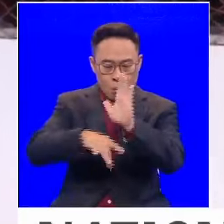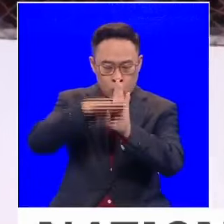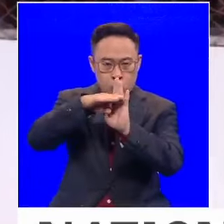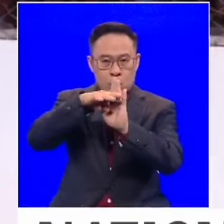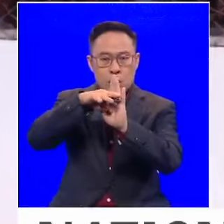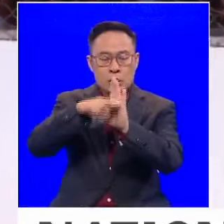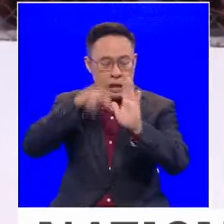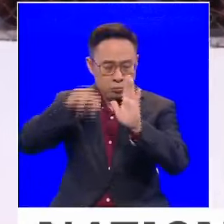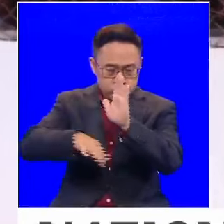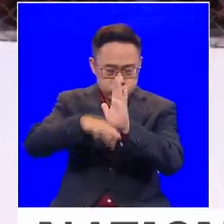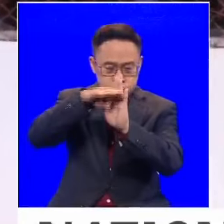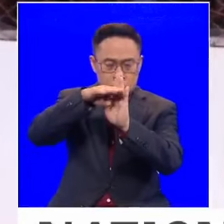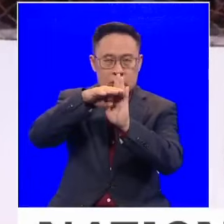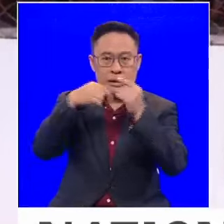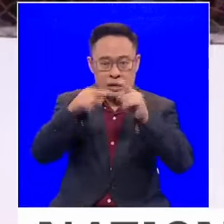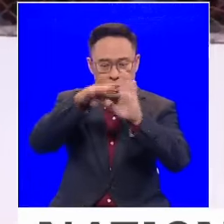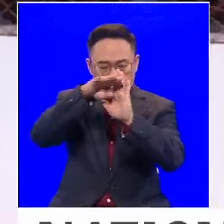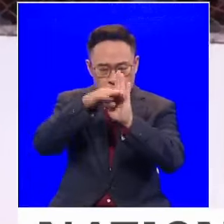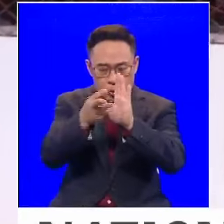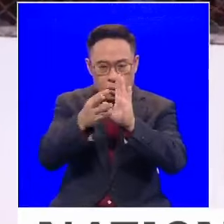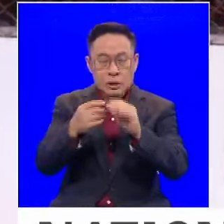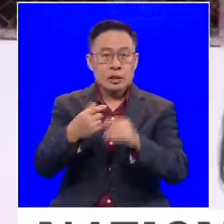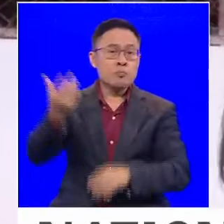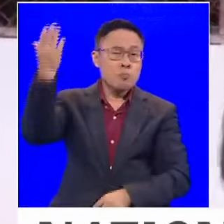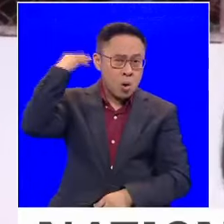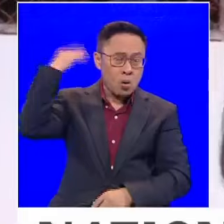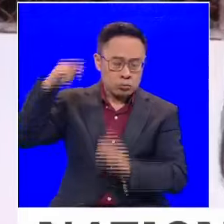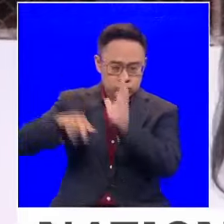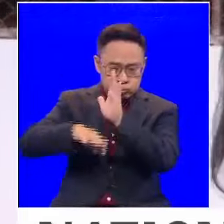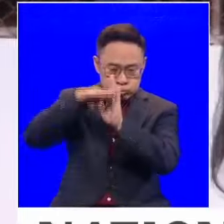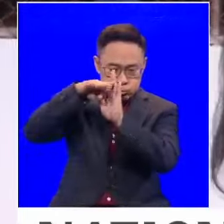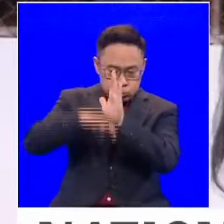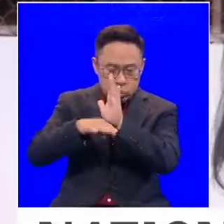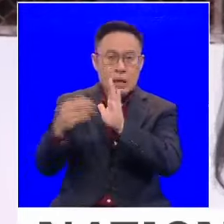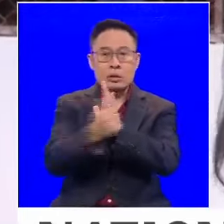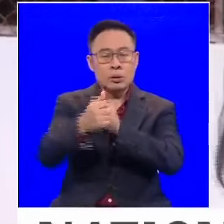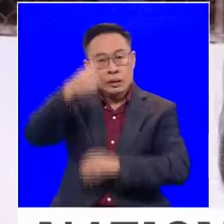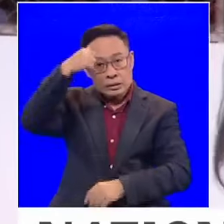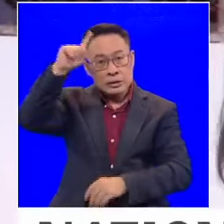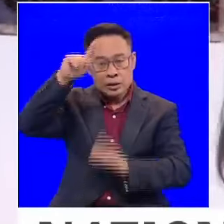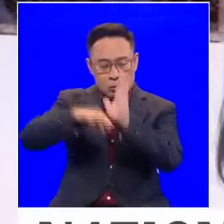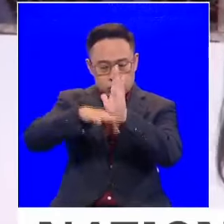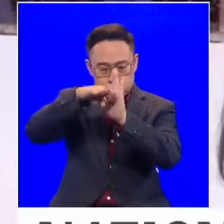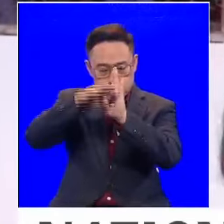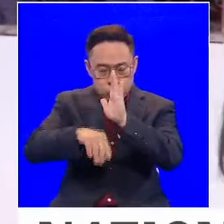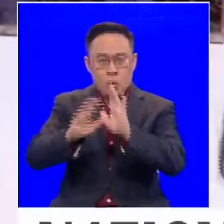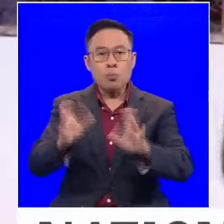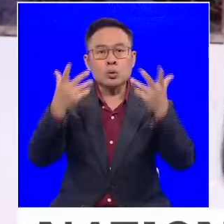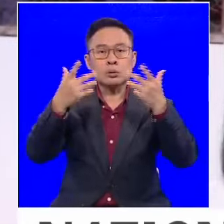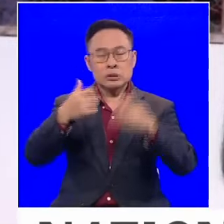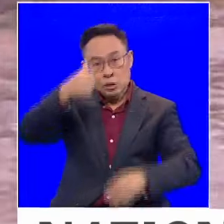กครั้งนี่มันประมาณคืนเดียวมันก็ผ่านไปแต่จะเข้าคืนที่สองนี้ยังไม่ลงถนนเ